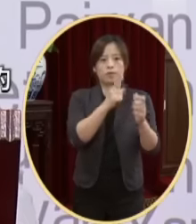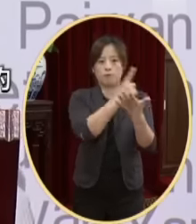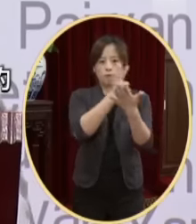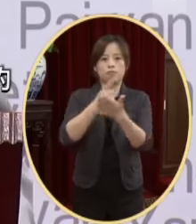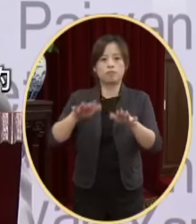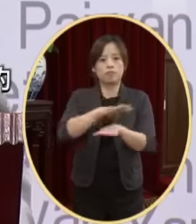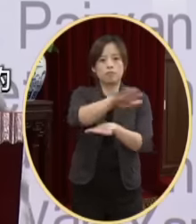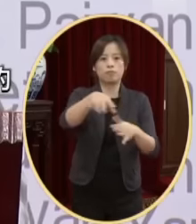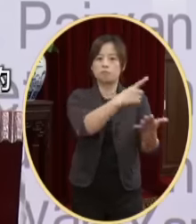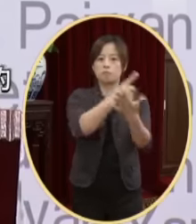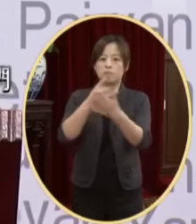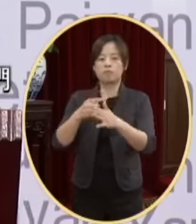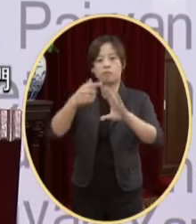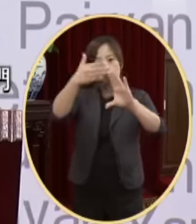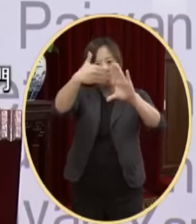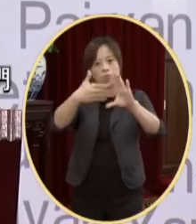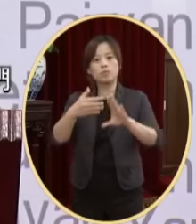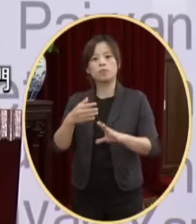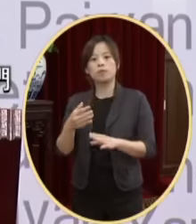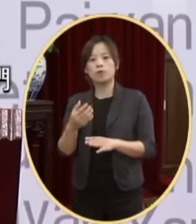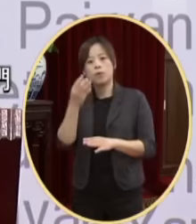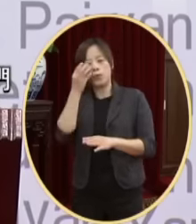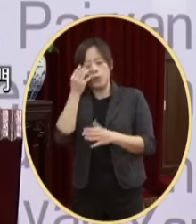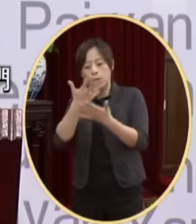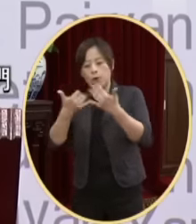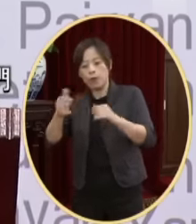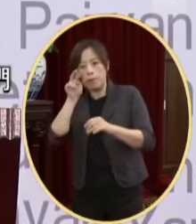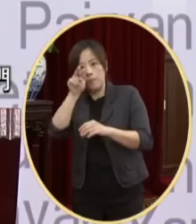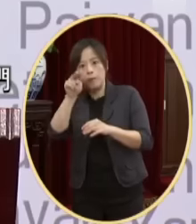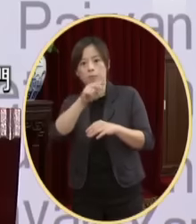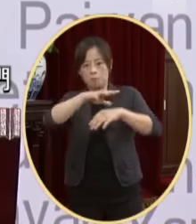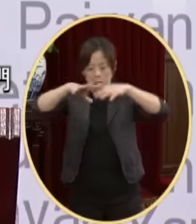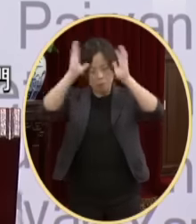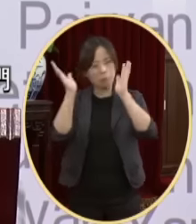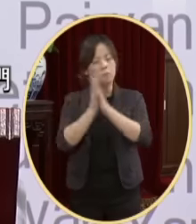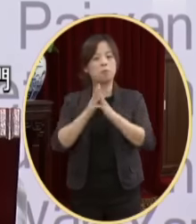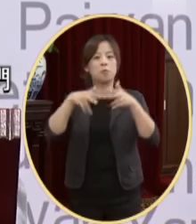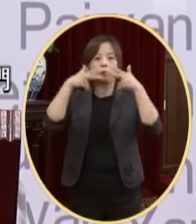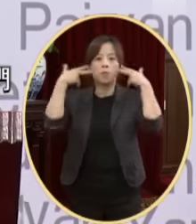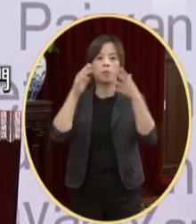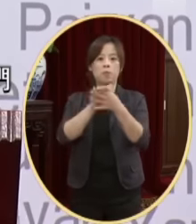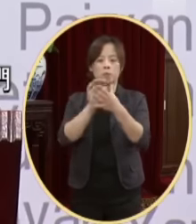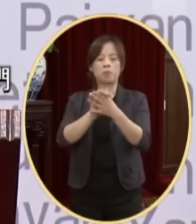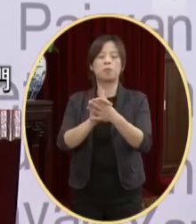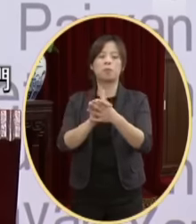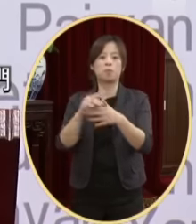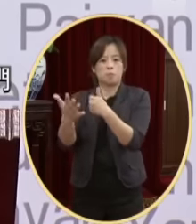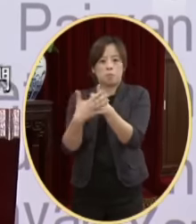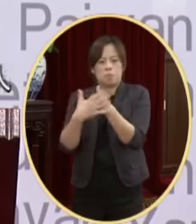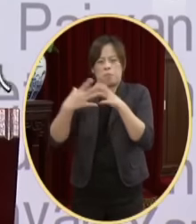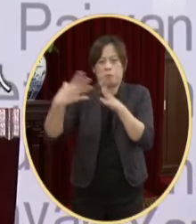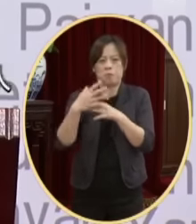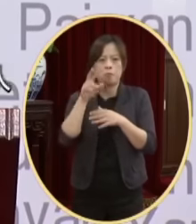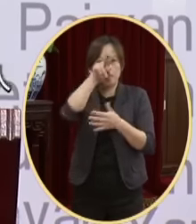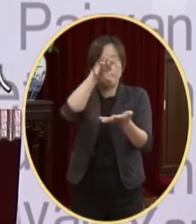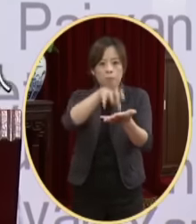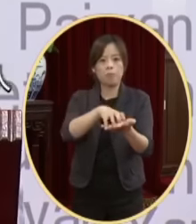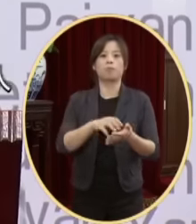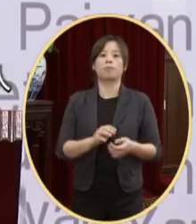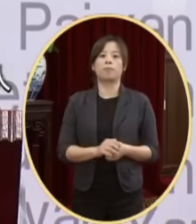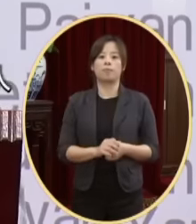的在电视及网络转播前的全体原住民族朋友们一起来当见证